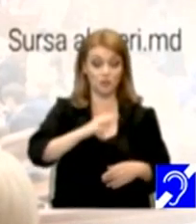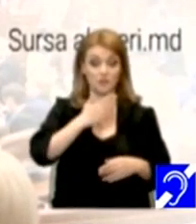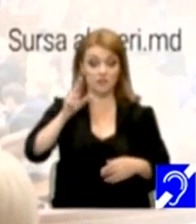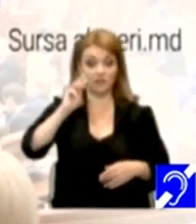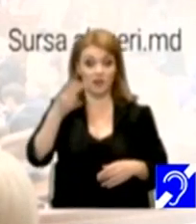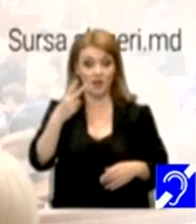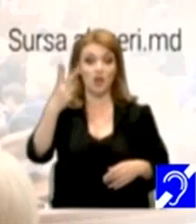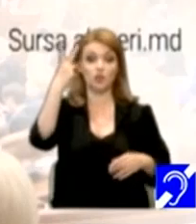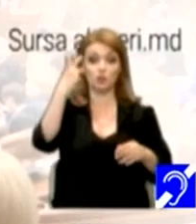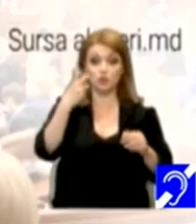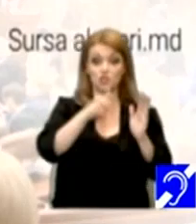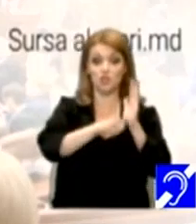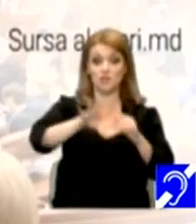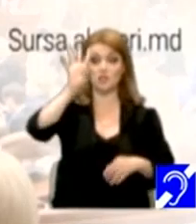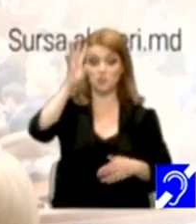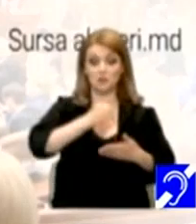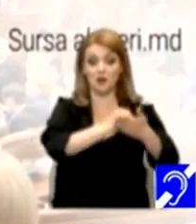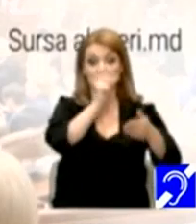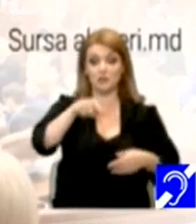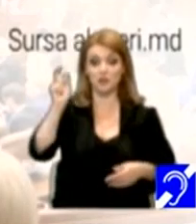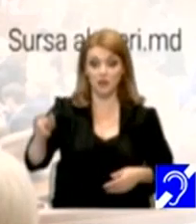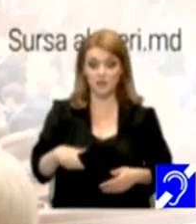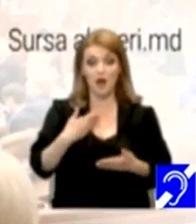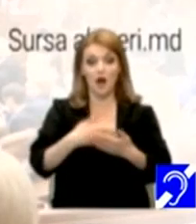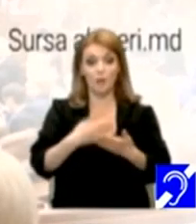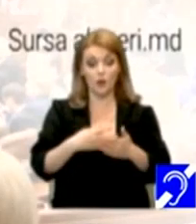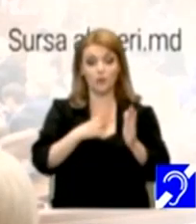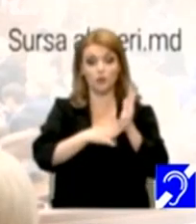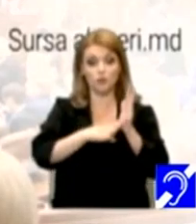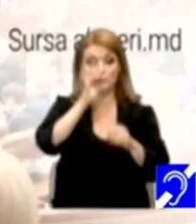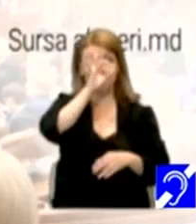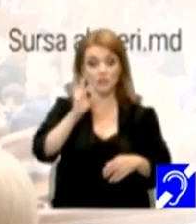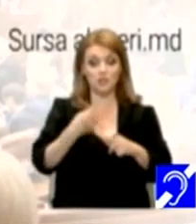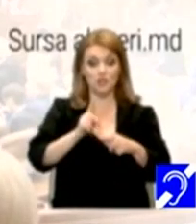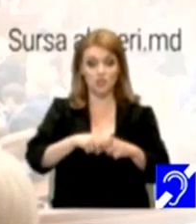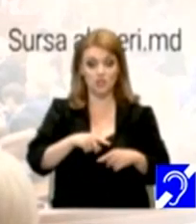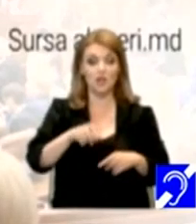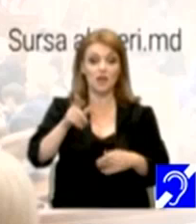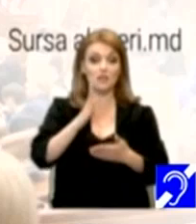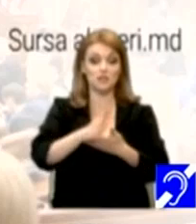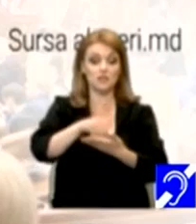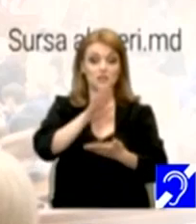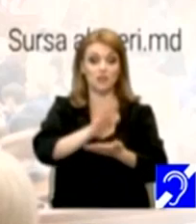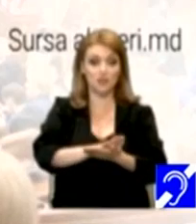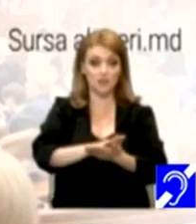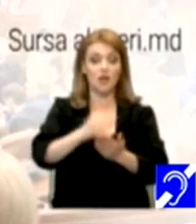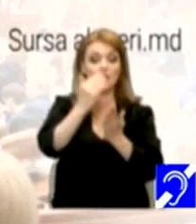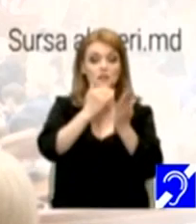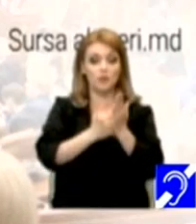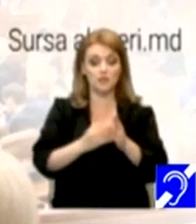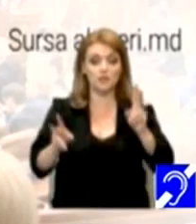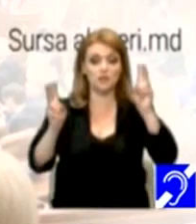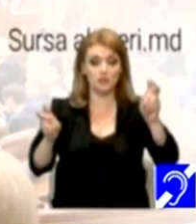declarat 264 de candidați. Aproape 90% dintre ei sunt înscriși pe lista Partidului